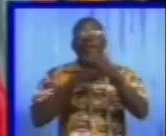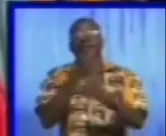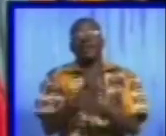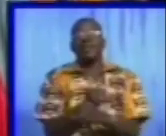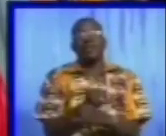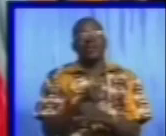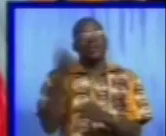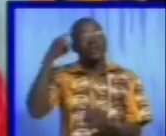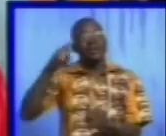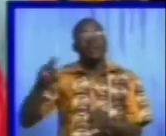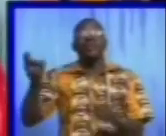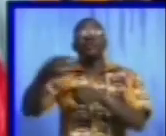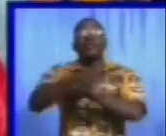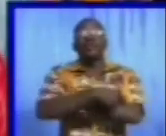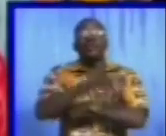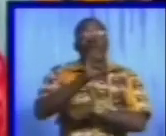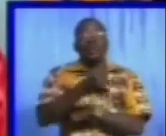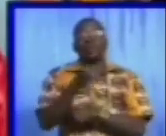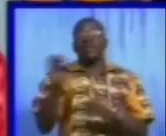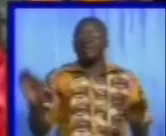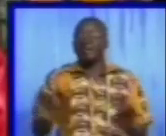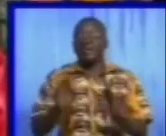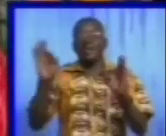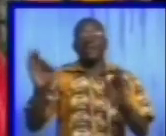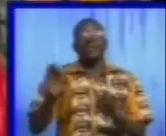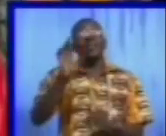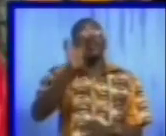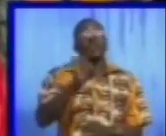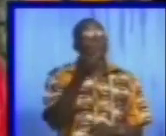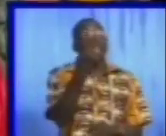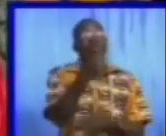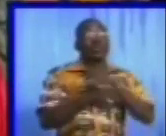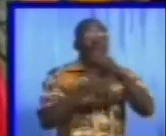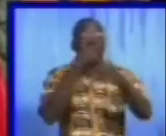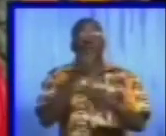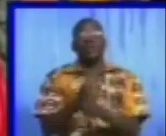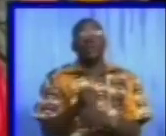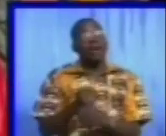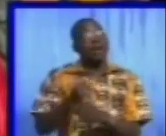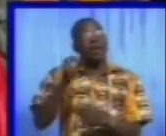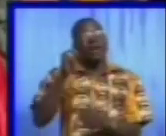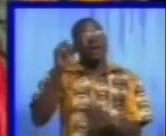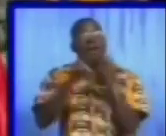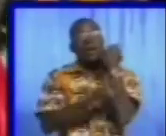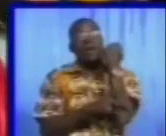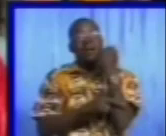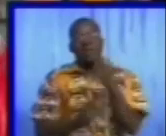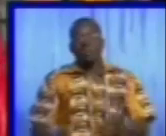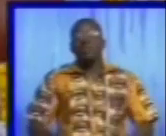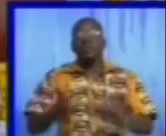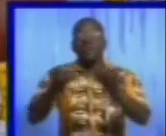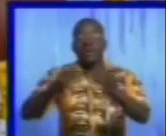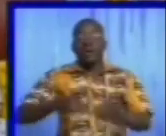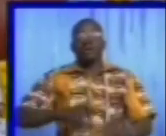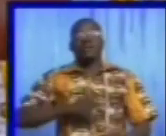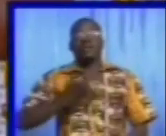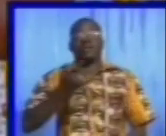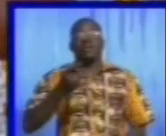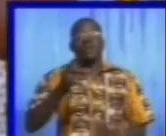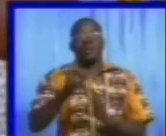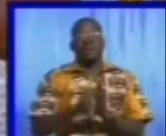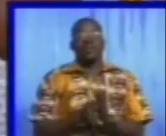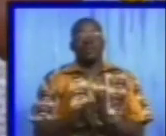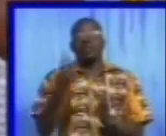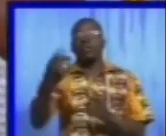cette journée à 72 heures à Kaya pour contribuer à la sensibilisation. Trois